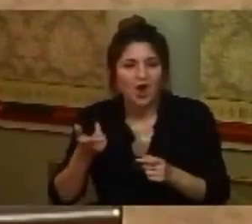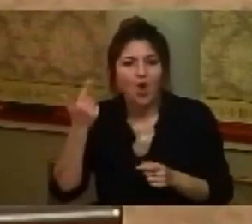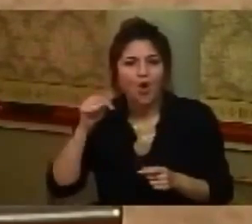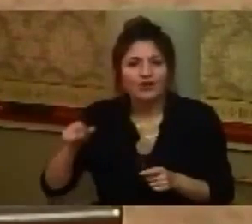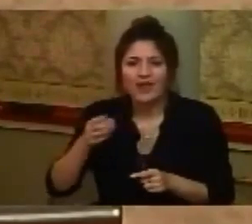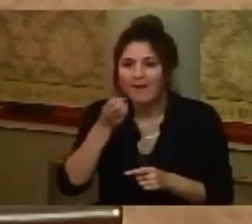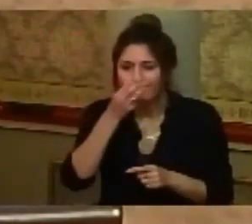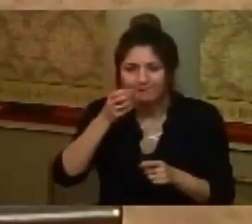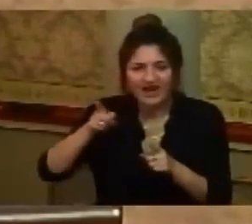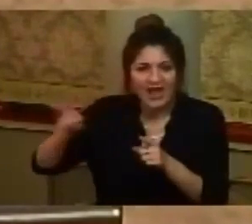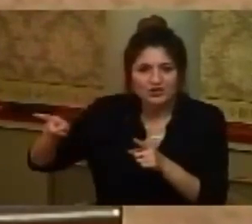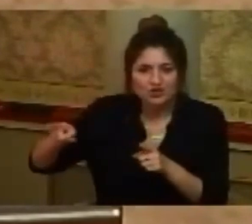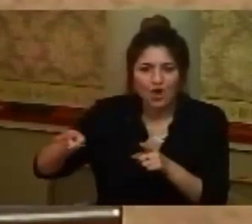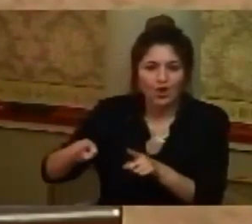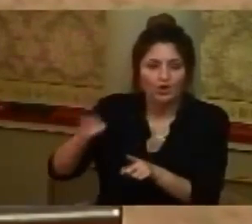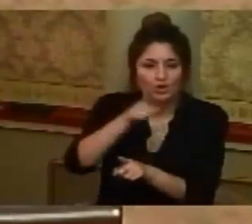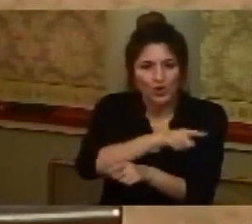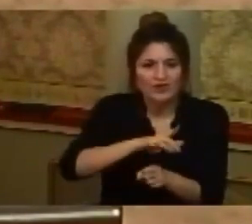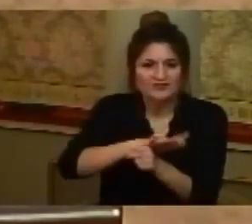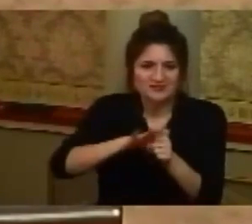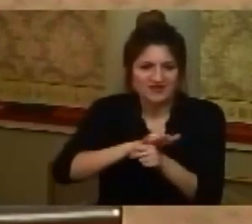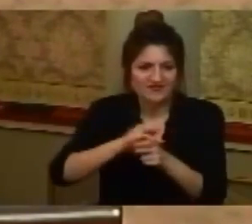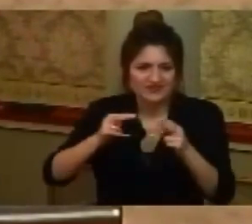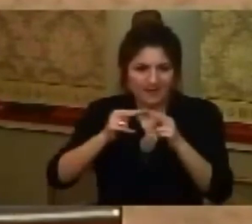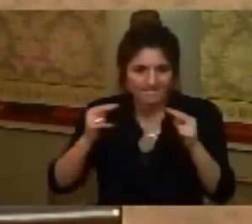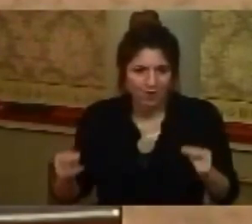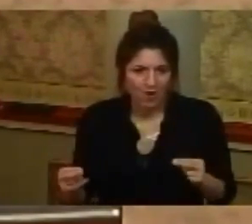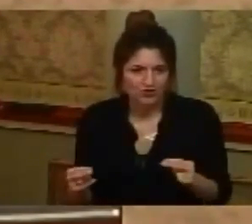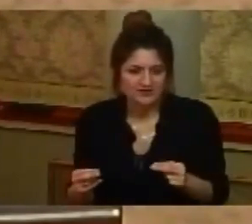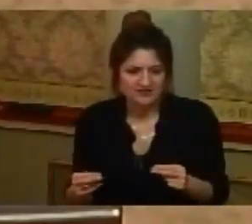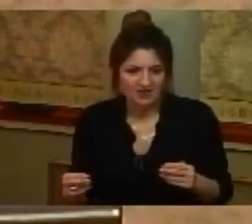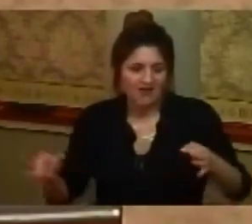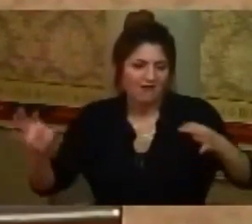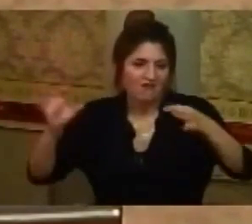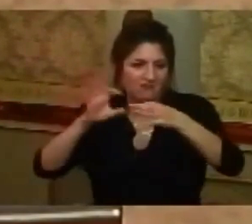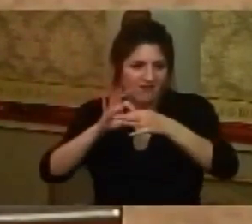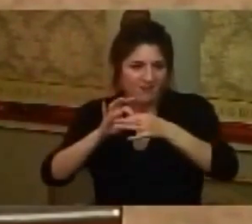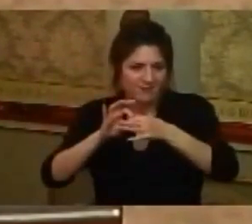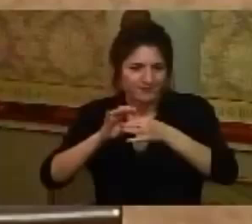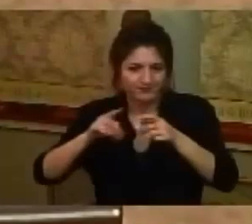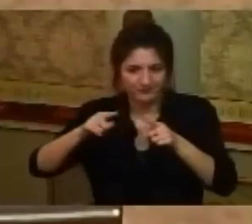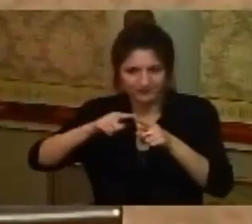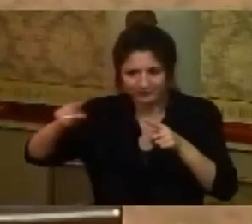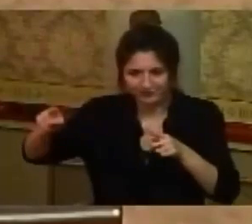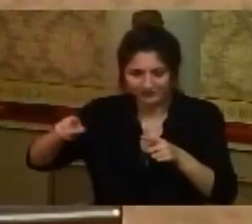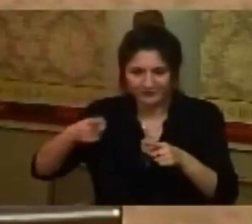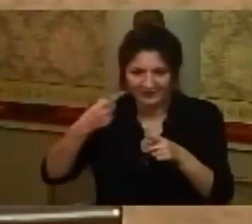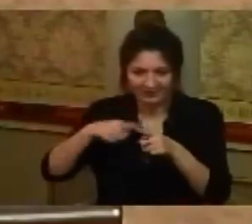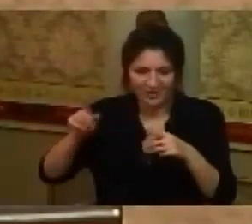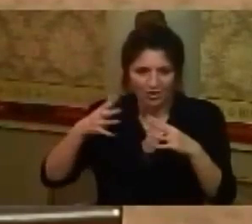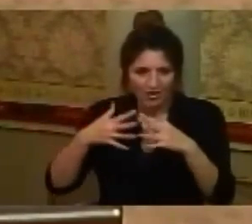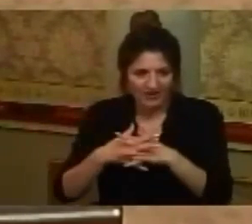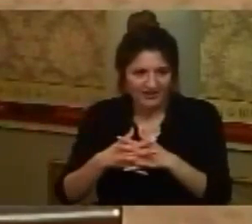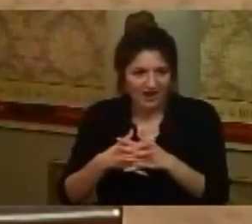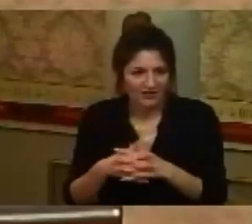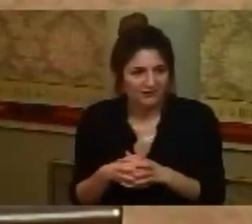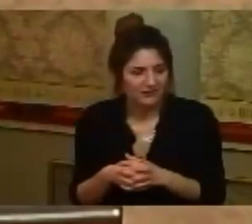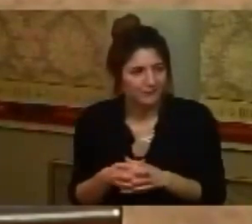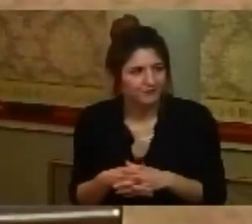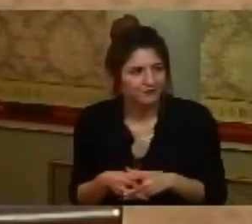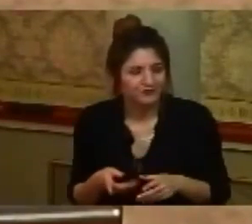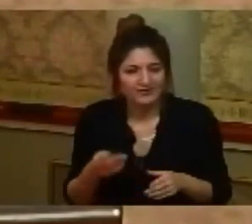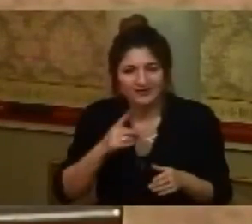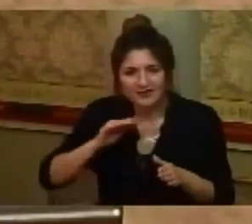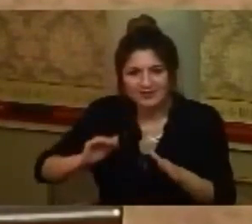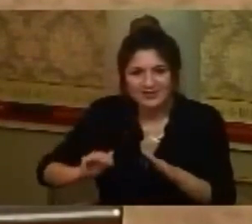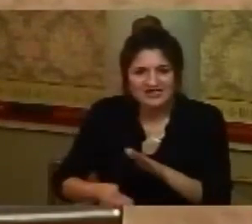do mosta, sadašnjeg Savskog mosta, spojiti taj dio grada, odnosno ona bi prošla dole ispod